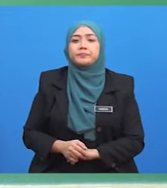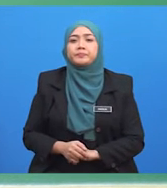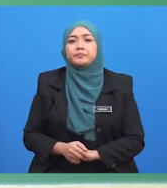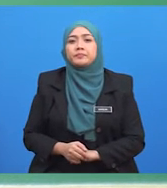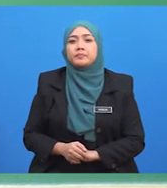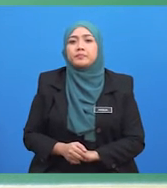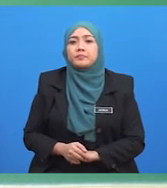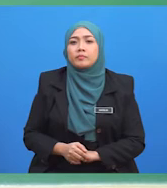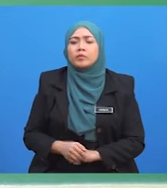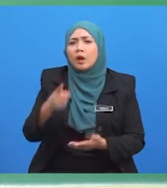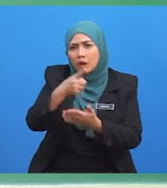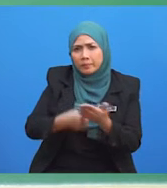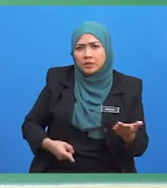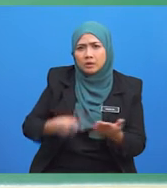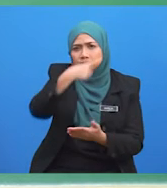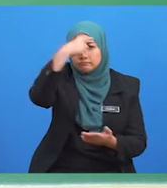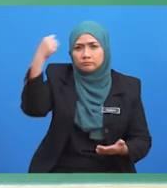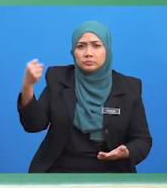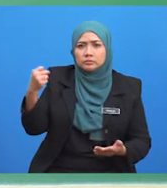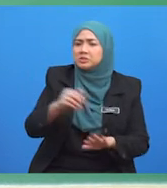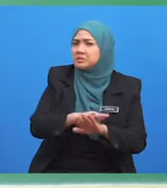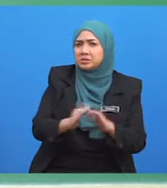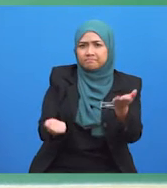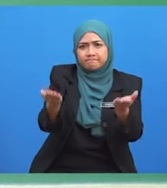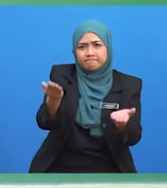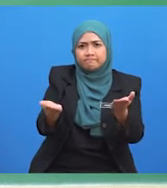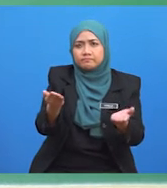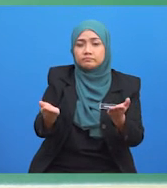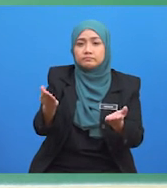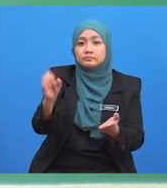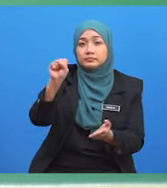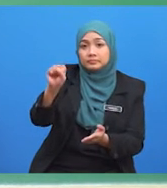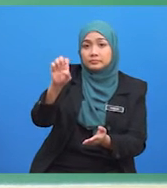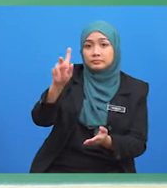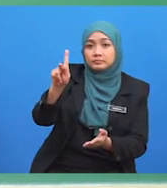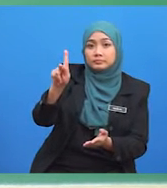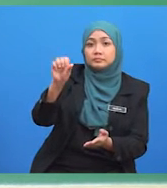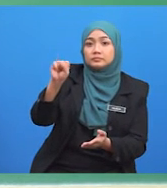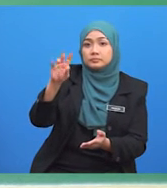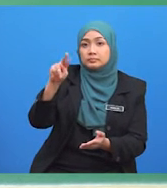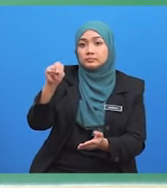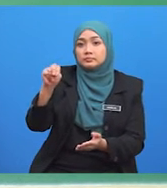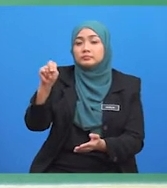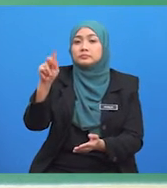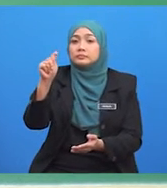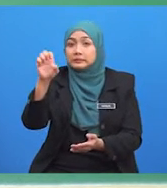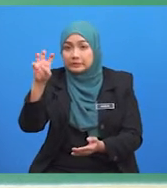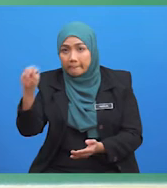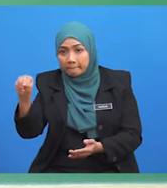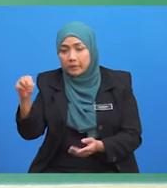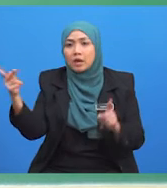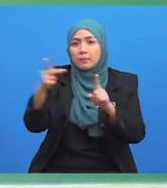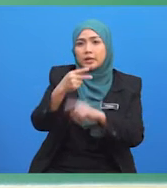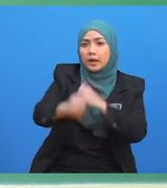adalah apakah kesan ketidakseimbangan ekosistem kepada alam semula jadi?